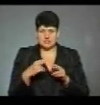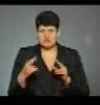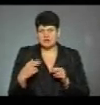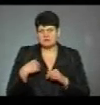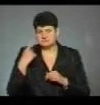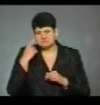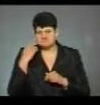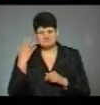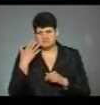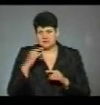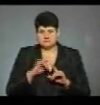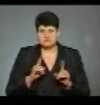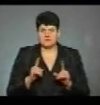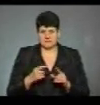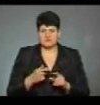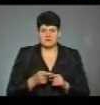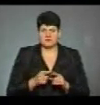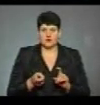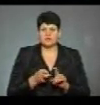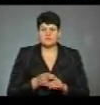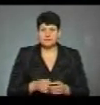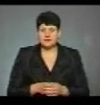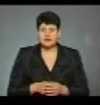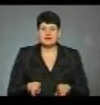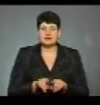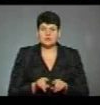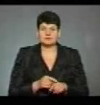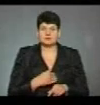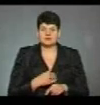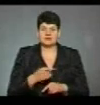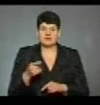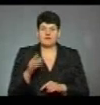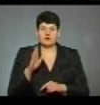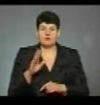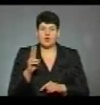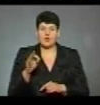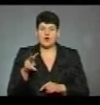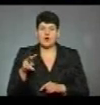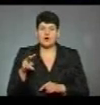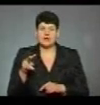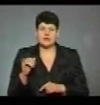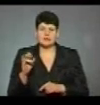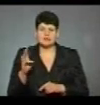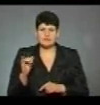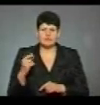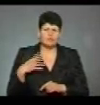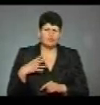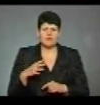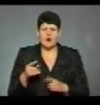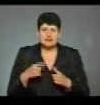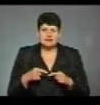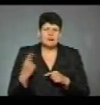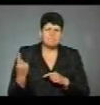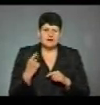крута ідея, тому я долучилась до цього. До акції долучився тернополянин Володимир Колінець. Він був співорганізатором першої акції